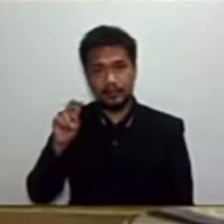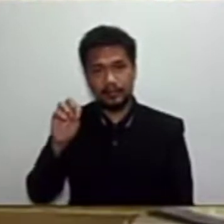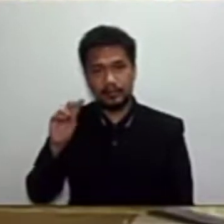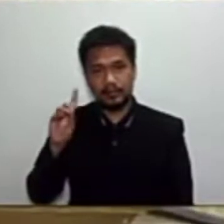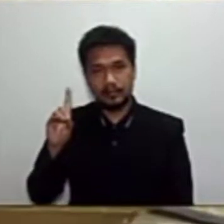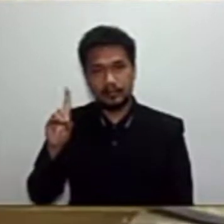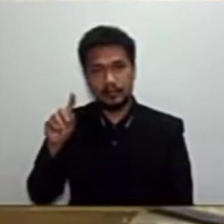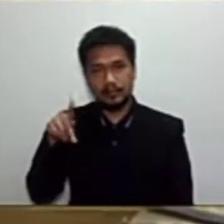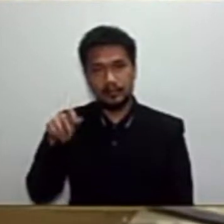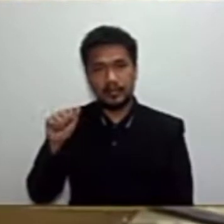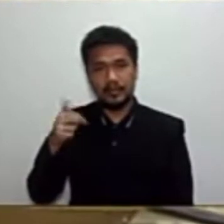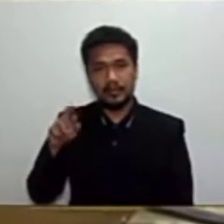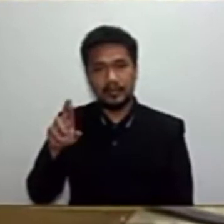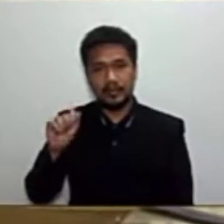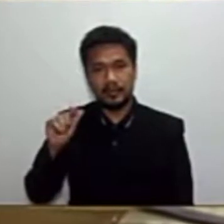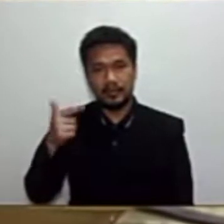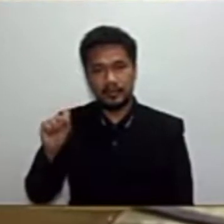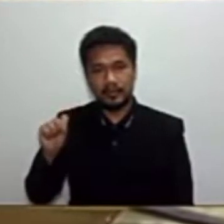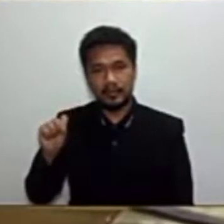SSS,